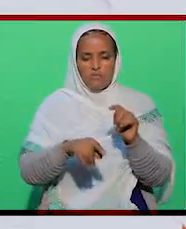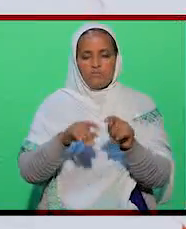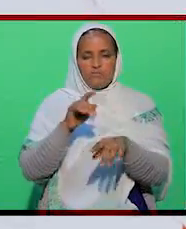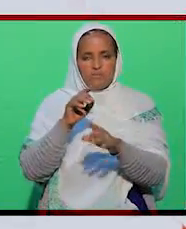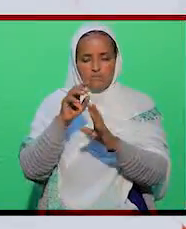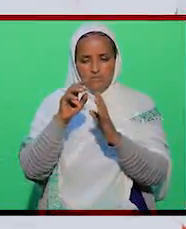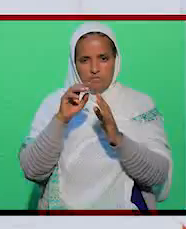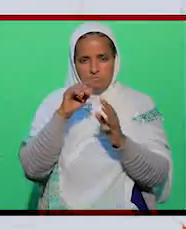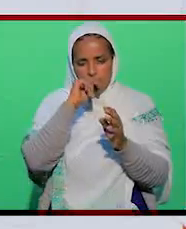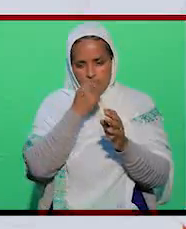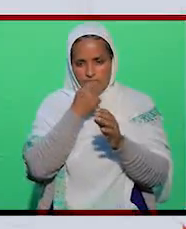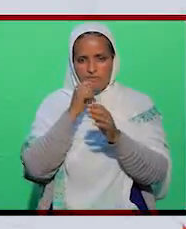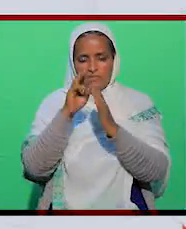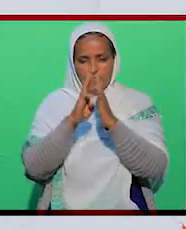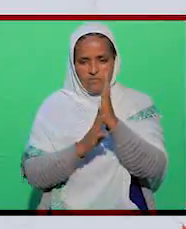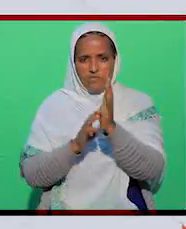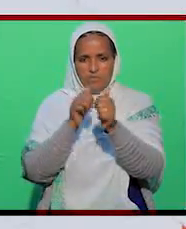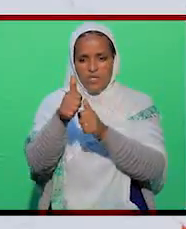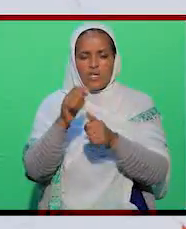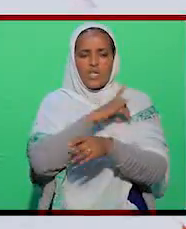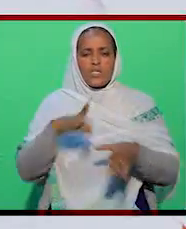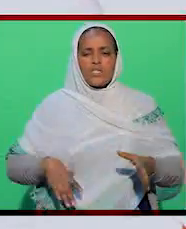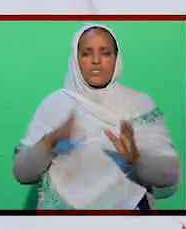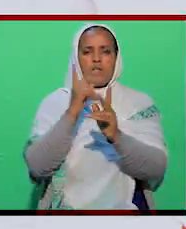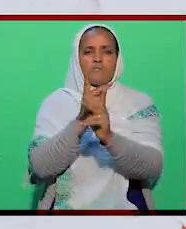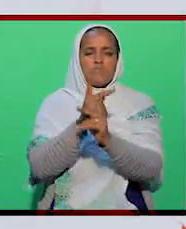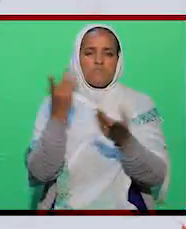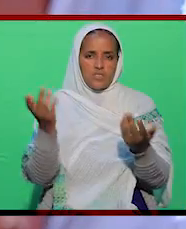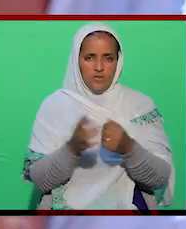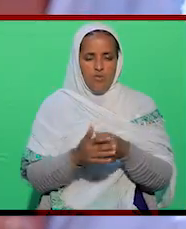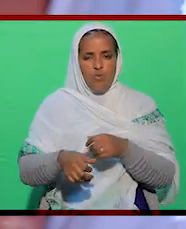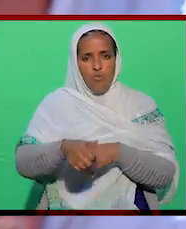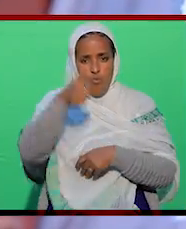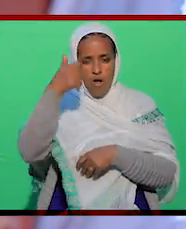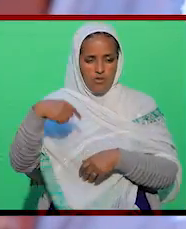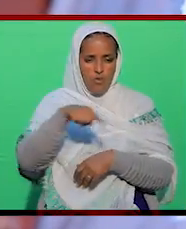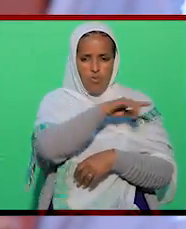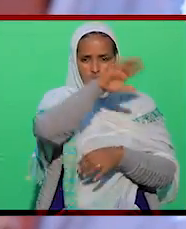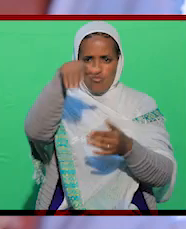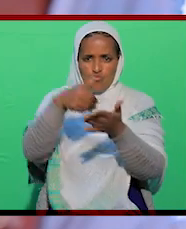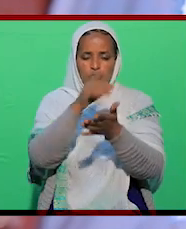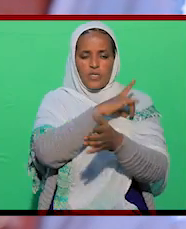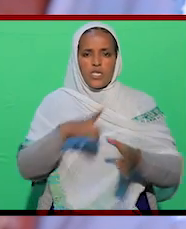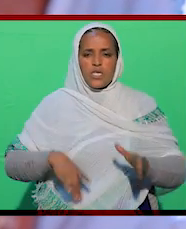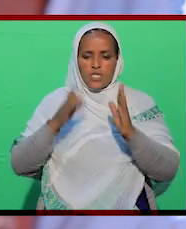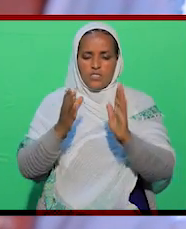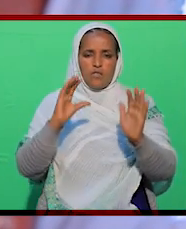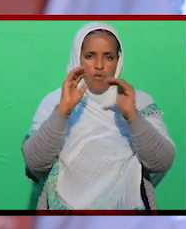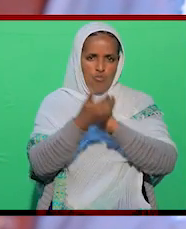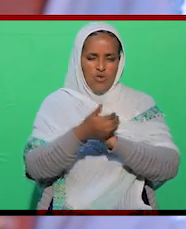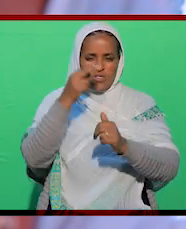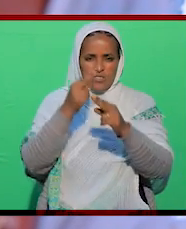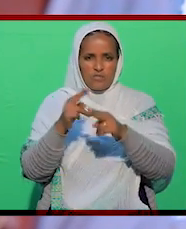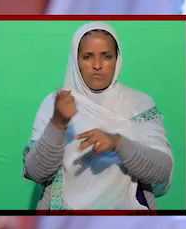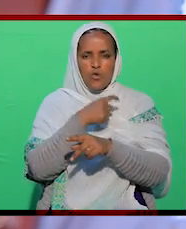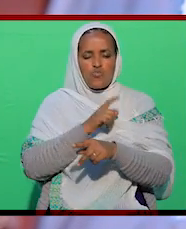ለማስታገስ ለቤተ ክርስቲያን የመጀመሪያ ጋሻ ለመሆን ከእኛ ምእመናን ምን ይጠበቃል? ዋናው ከእኛ የሚጠበቀው እኔ ክርስቲያን መሆን